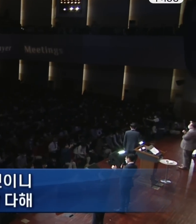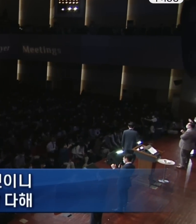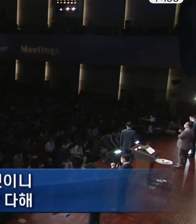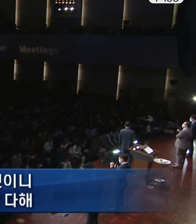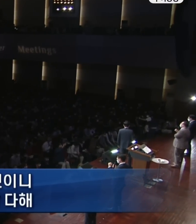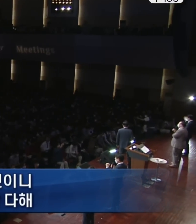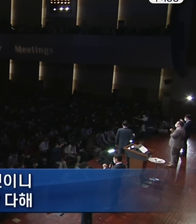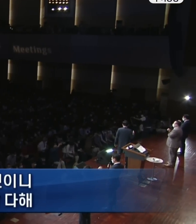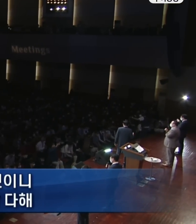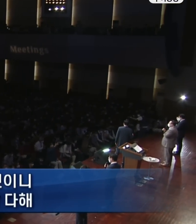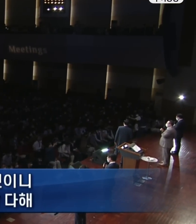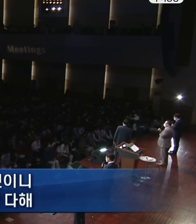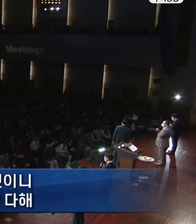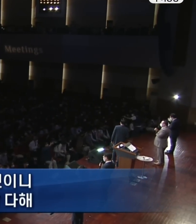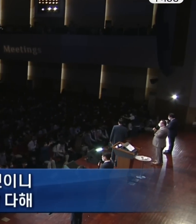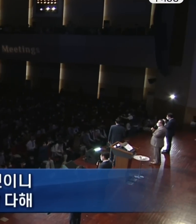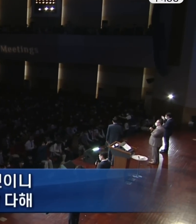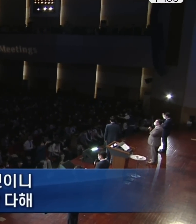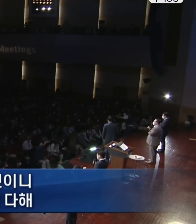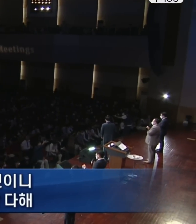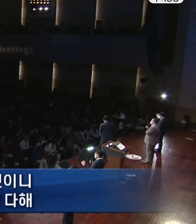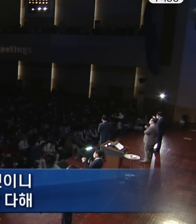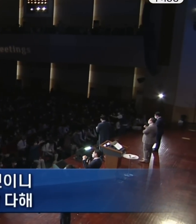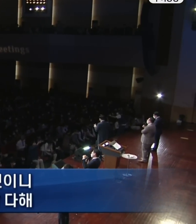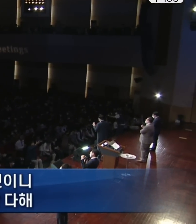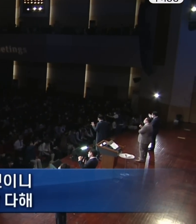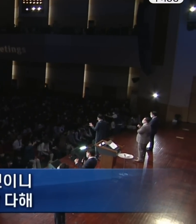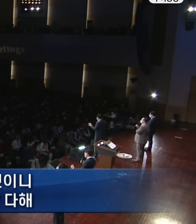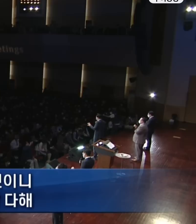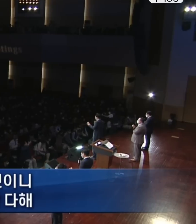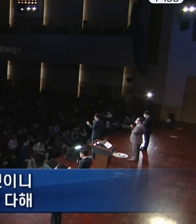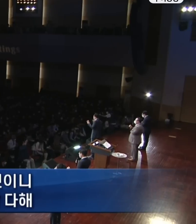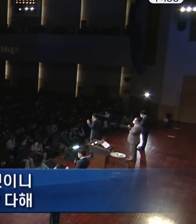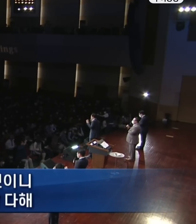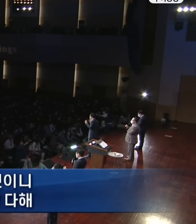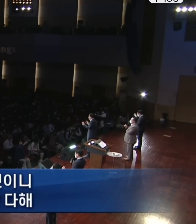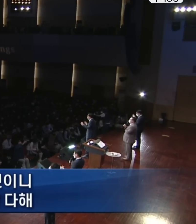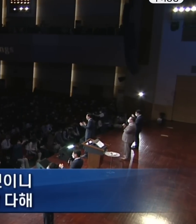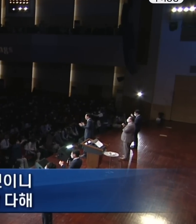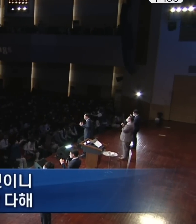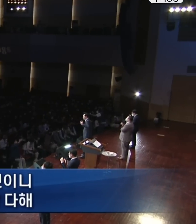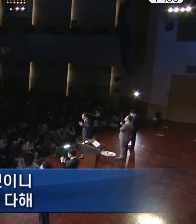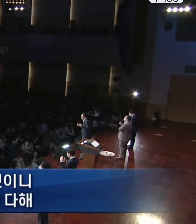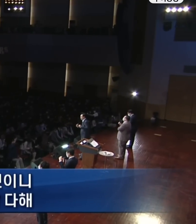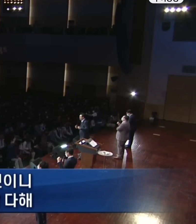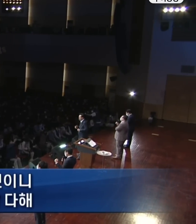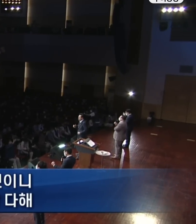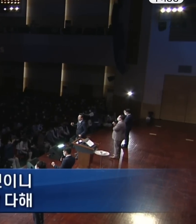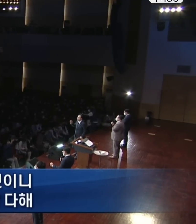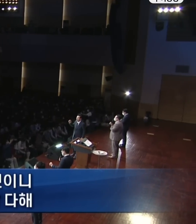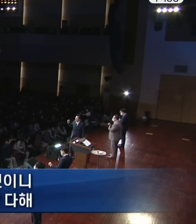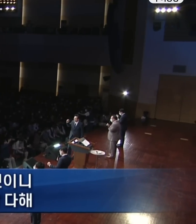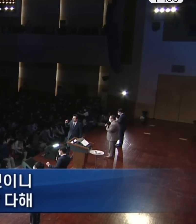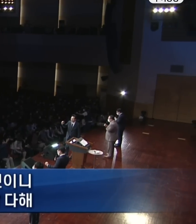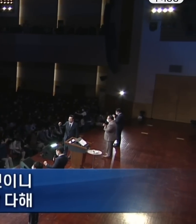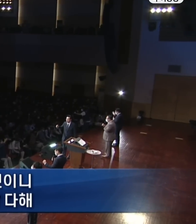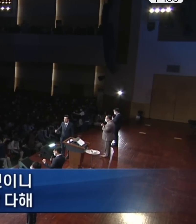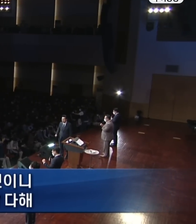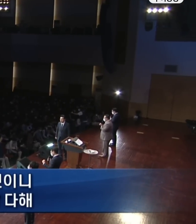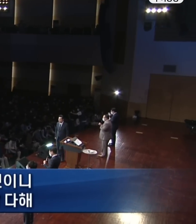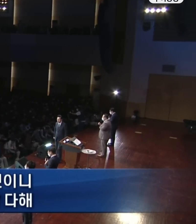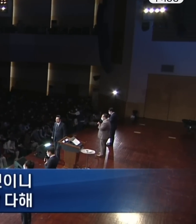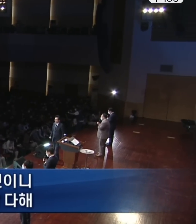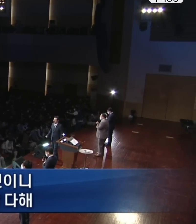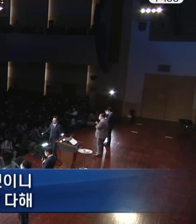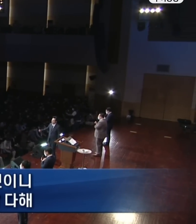간절히 원합니다. 그래서 하나님 아버지, 오늘 이 밤에 우리 안에 하나님을 향한 그 불평과 원망의